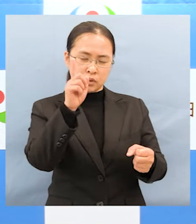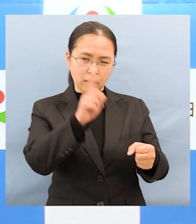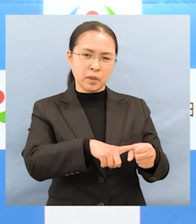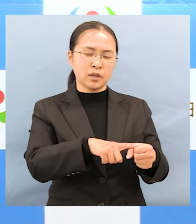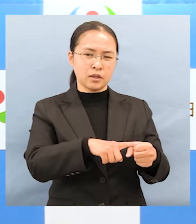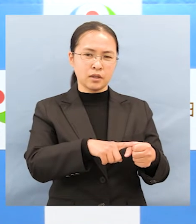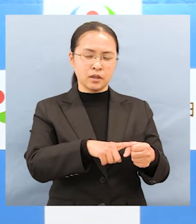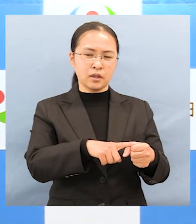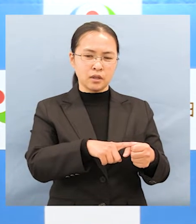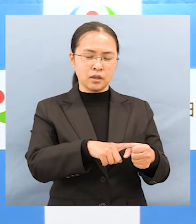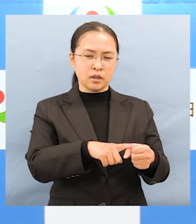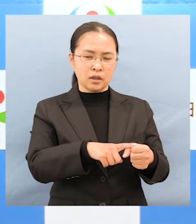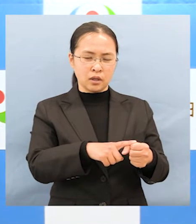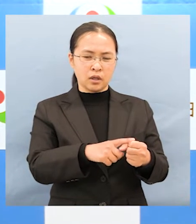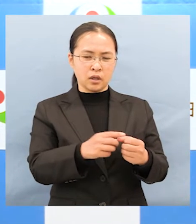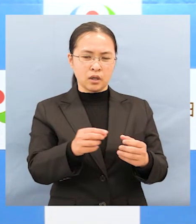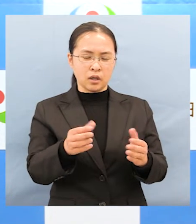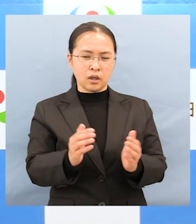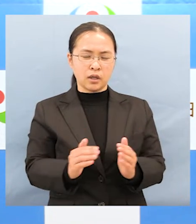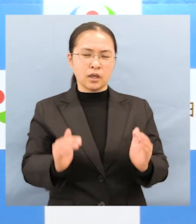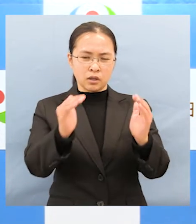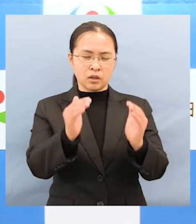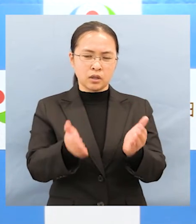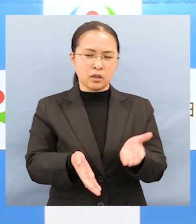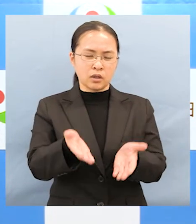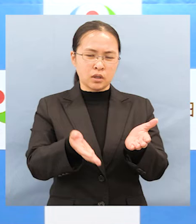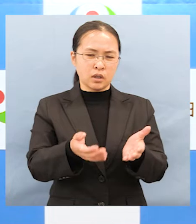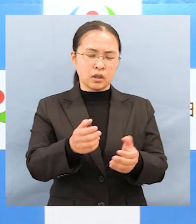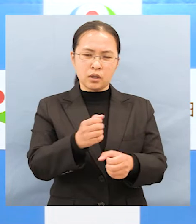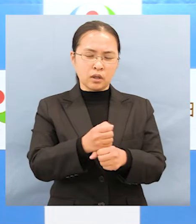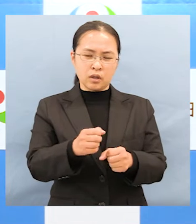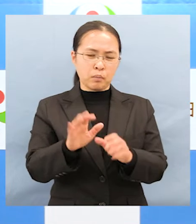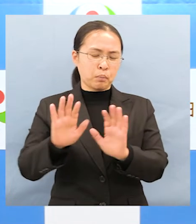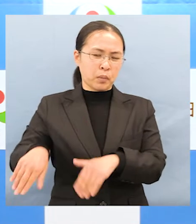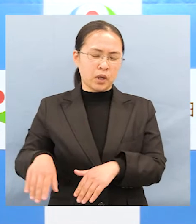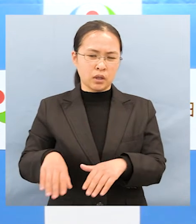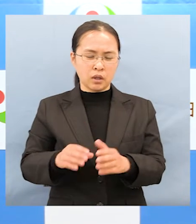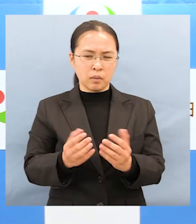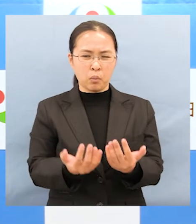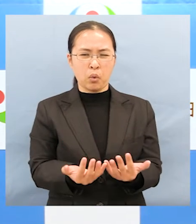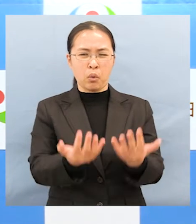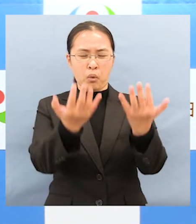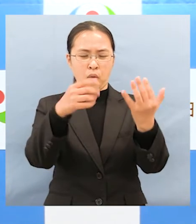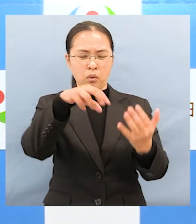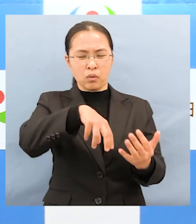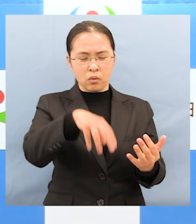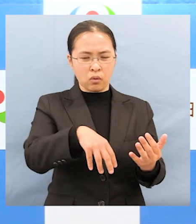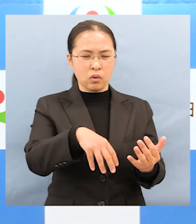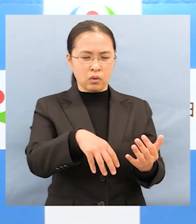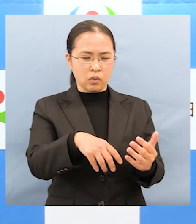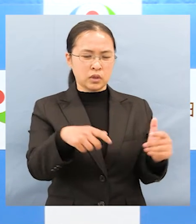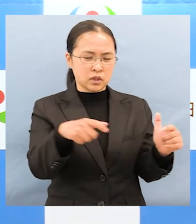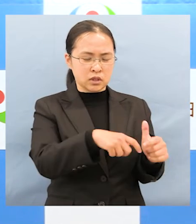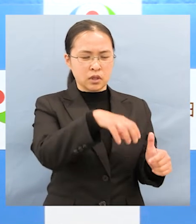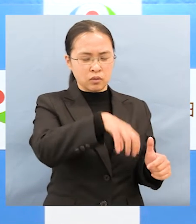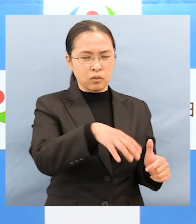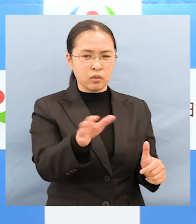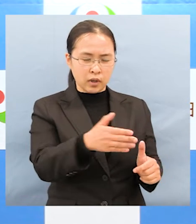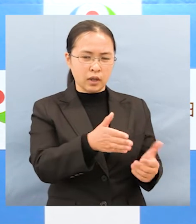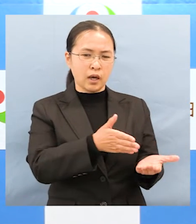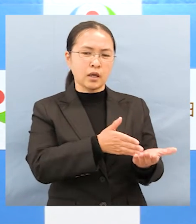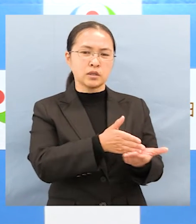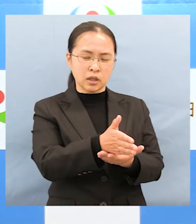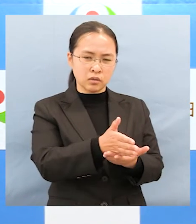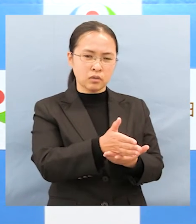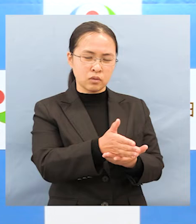ね、荒廃地が危惧される小規模農地の有効利用を図るとともにですね、新たな担い手を小規模のところから始めてもらって